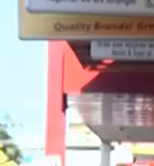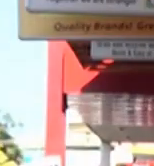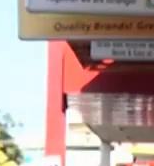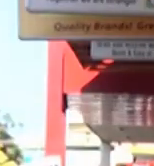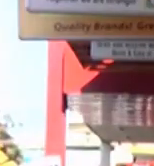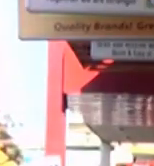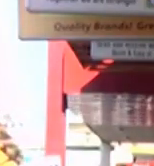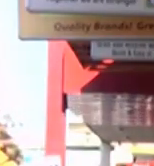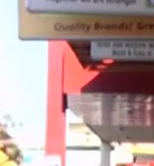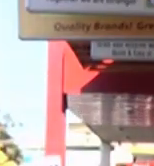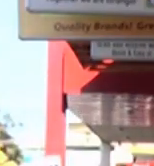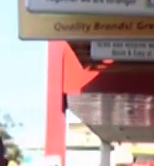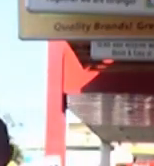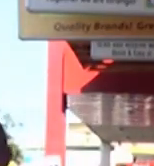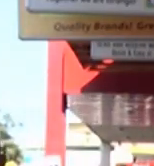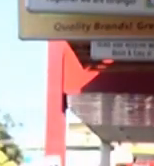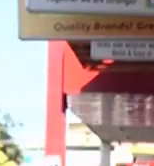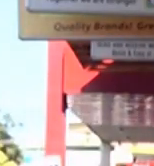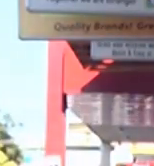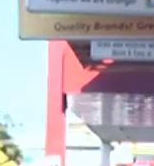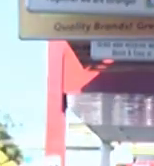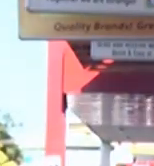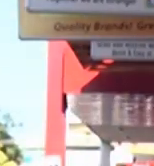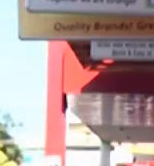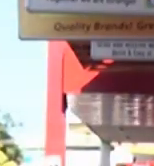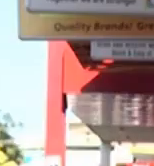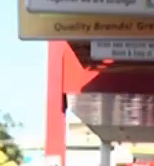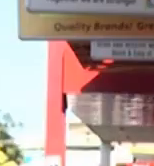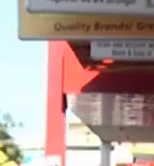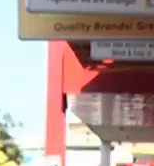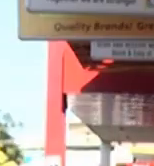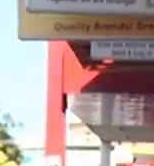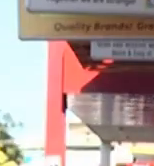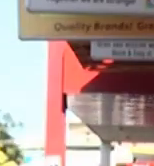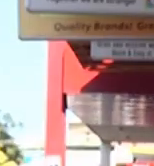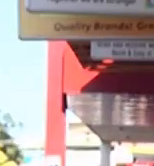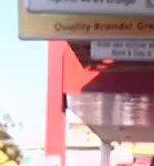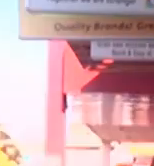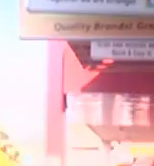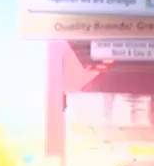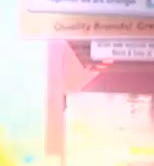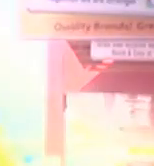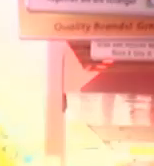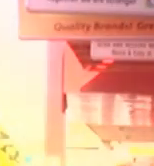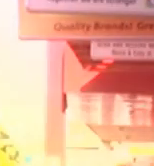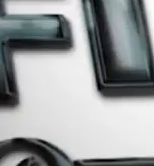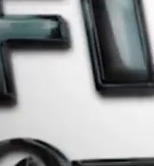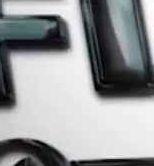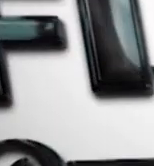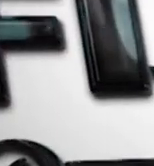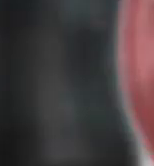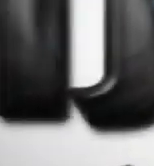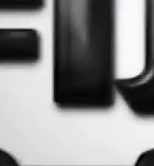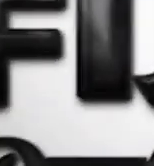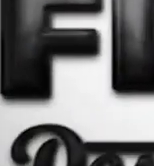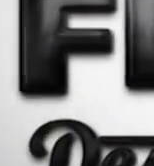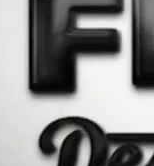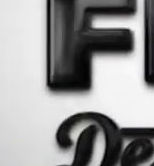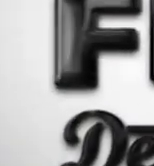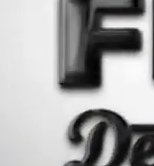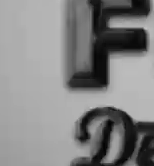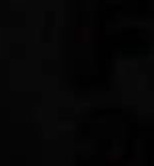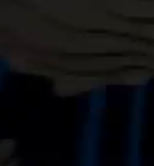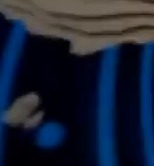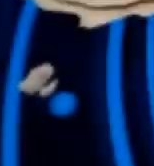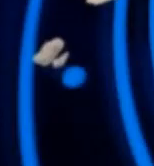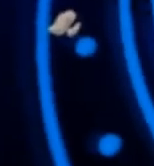Baik tu dia biar tahu रेडियो फिजी बहुत रेडियो फिजी रोज सुनता हूँ. रेडियो फिजी 2 देश